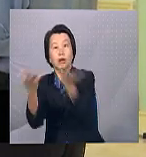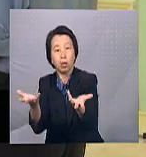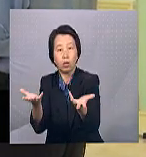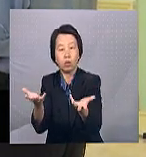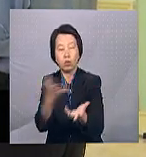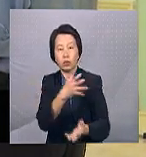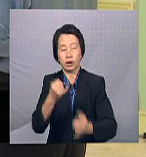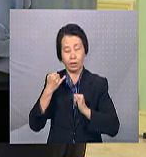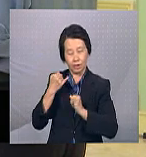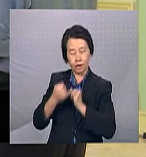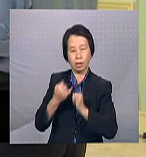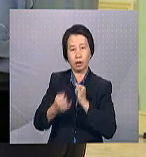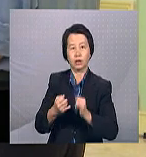sekali,